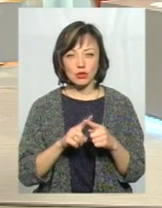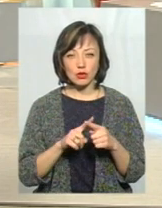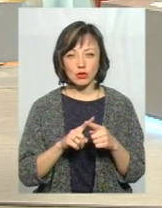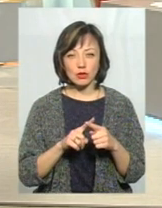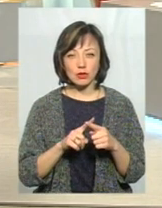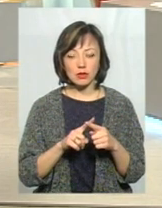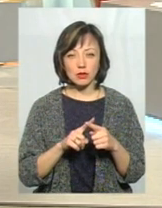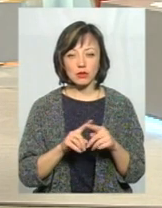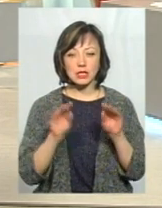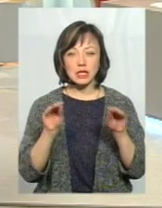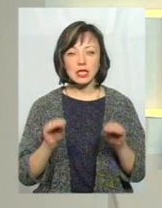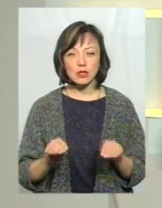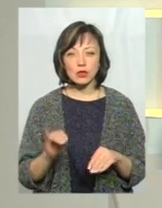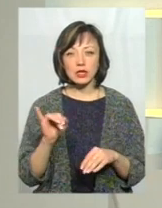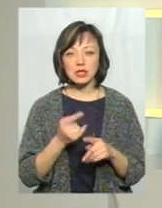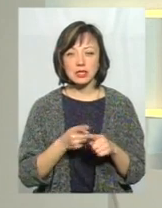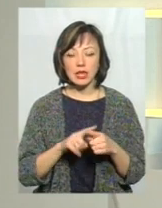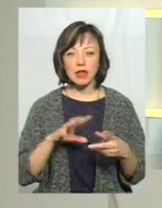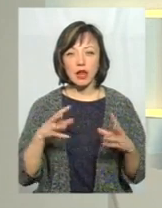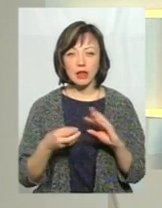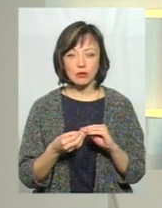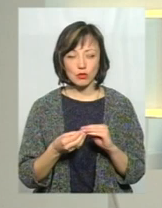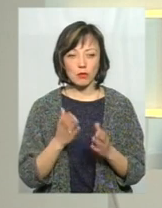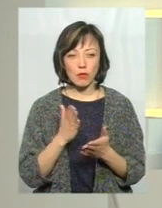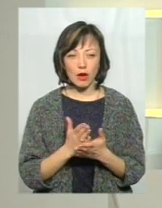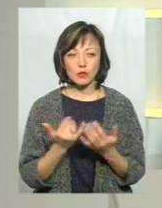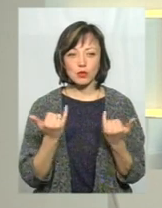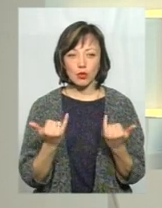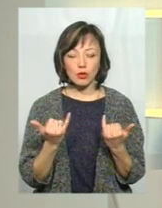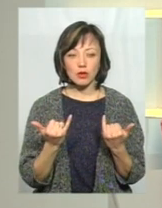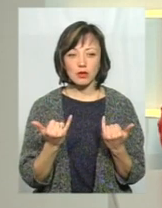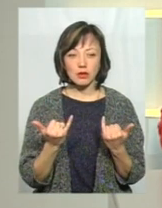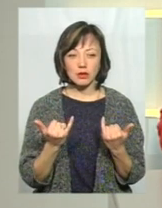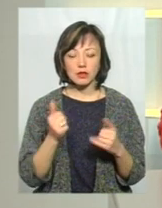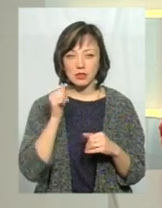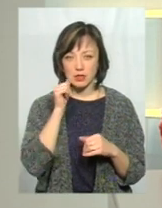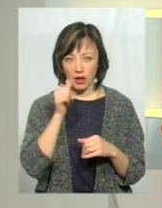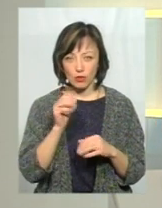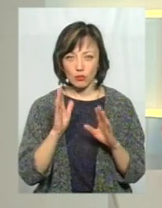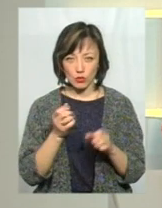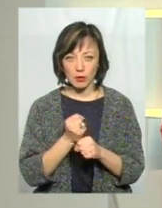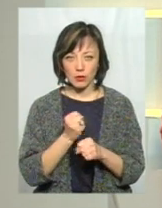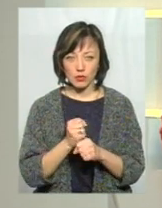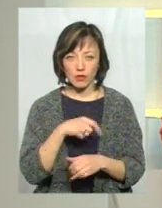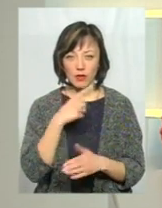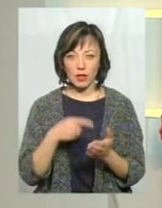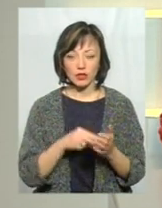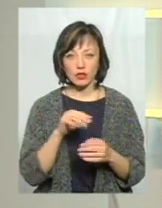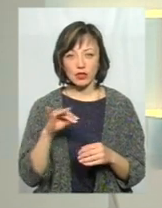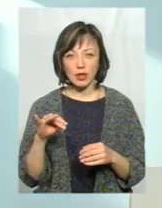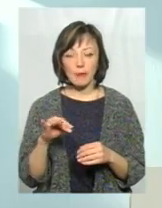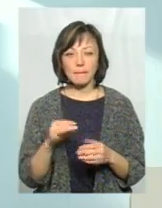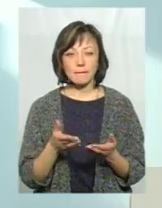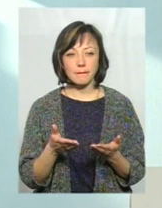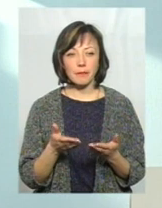цю статистику і цей наслідок, який маємо сьогодні, завтра ми над ним будемо працювати, чи все ж таки? Ну, ми